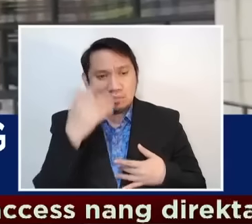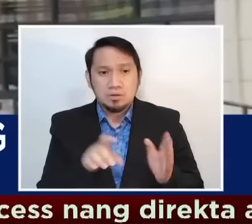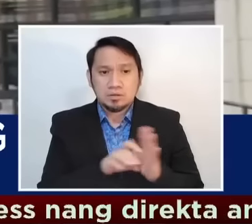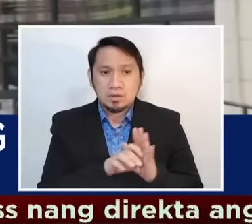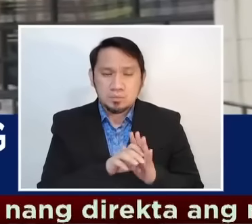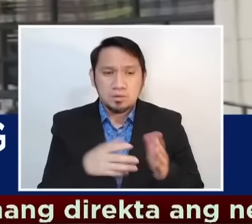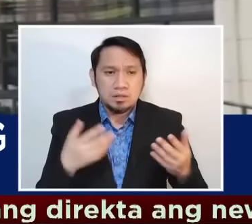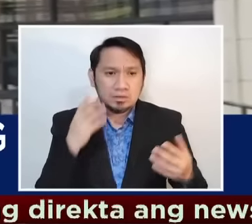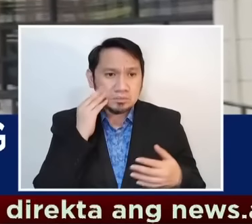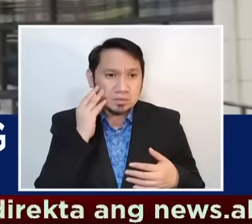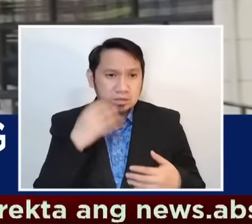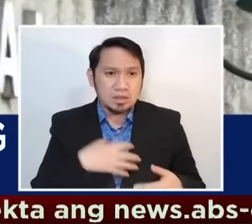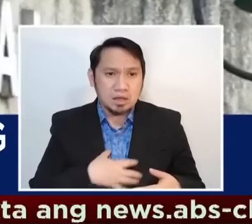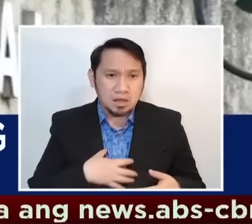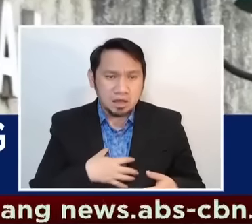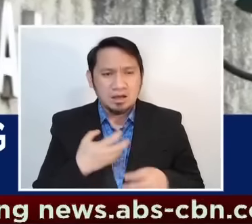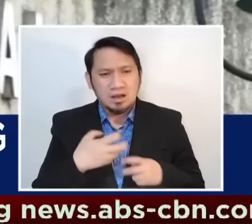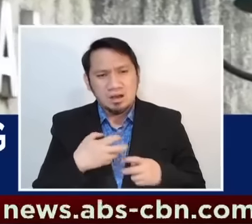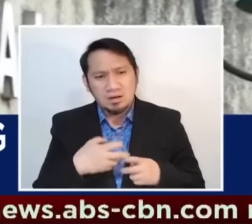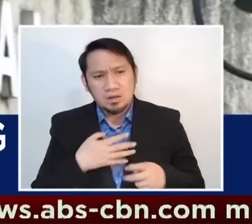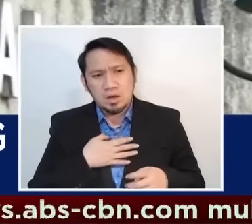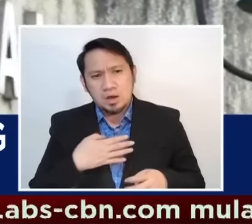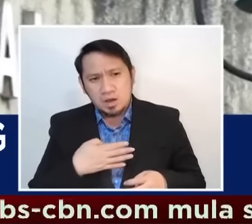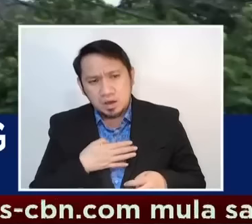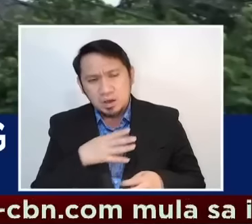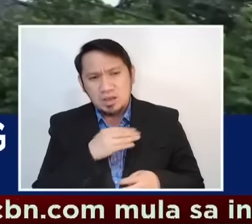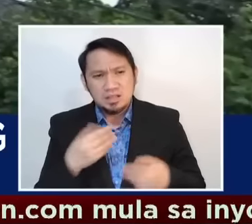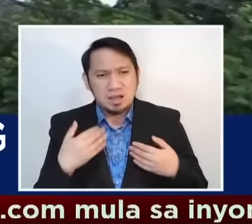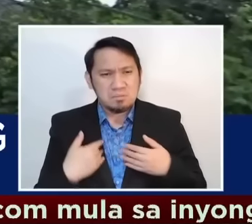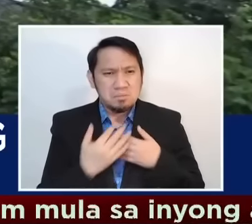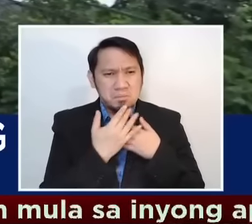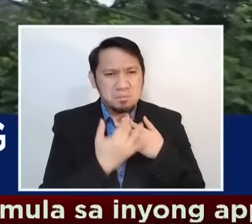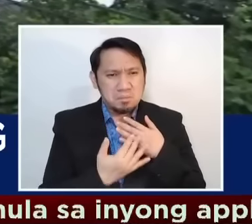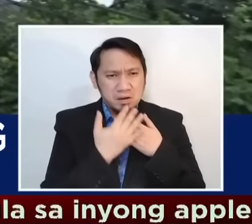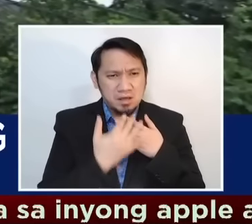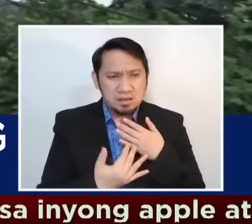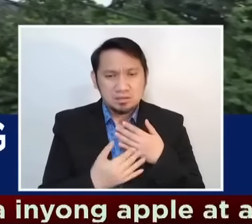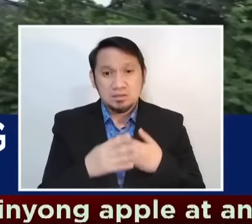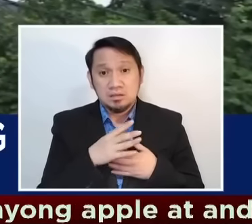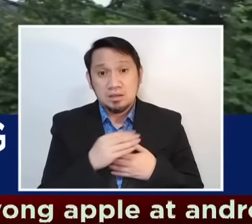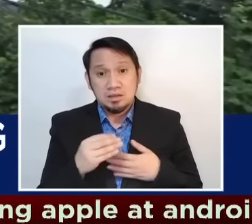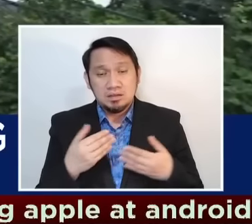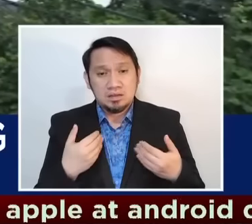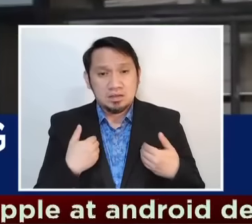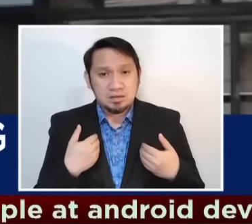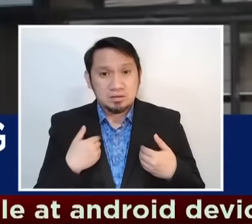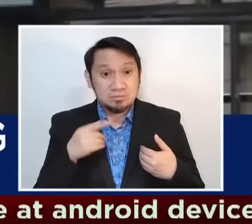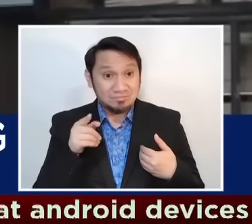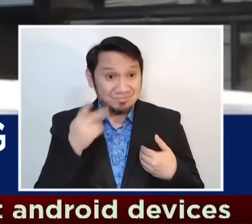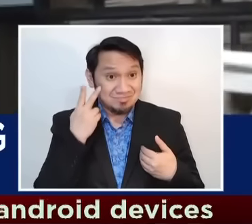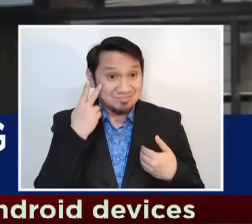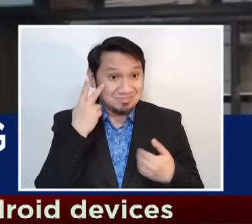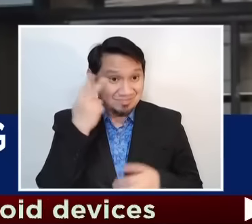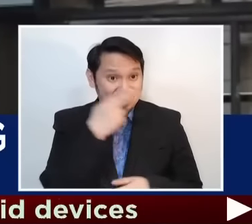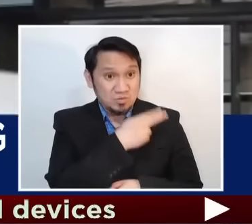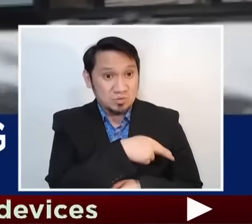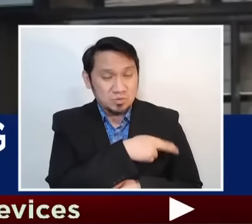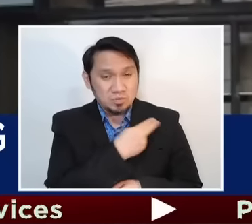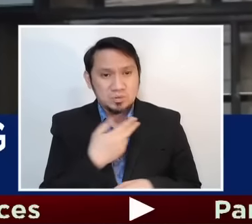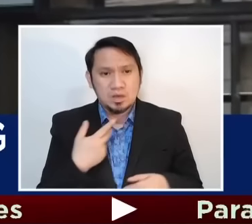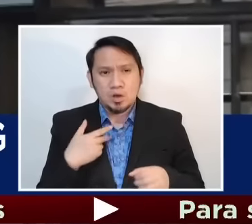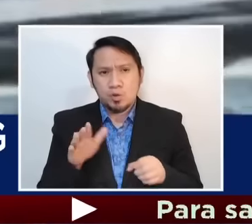pagsusuka, hirap sa paghinga at pagdurugo. May mga pagkakataong naaabot na ng General Emilio Aguinaldo Memorial Hospital ang full